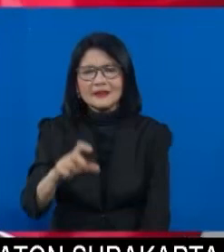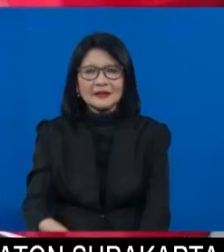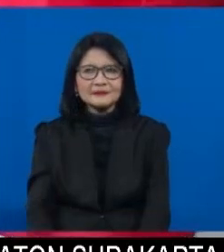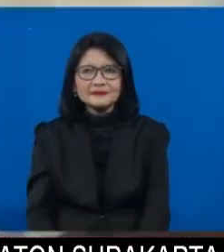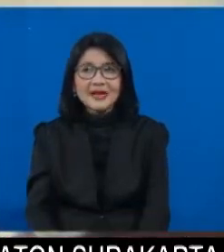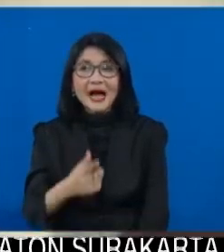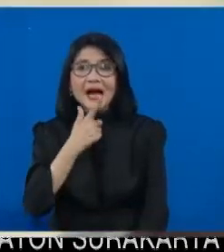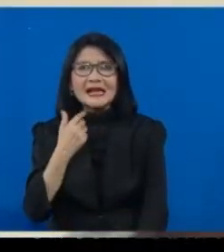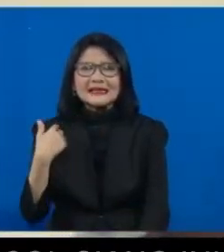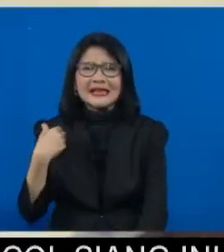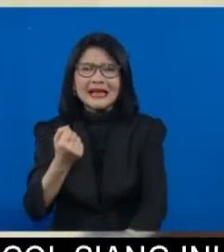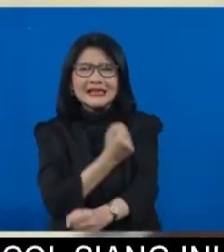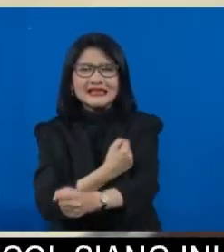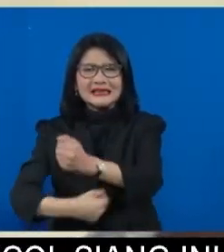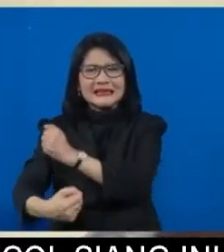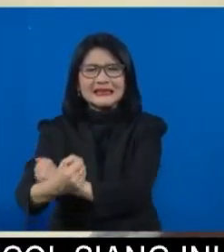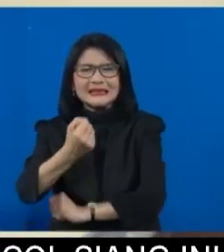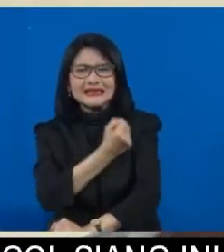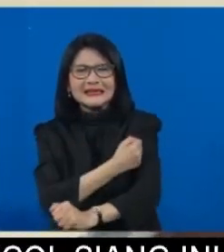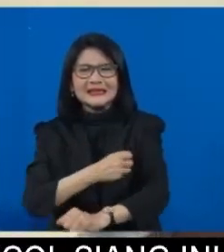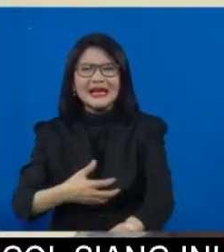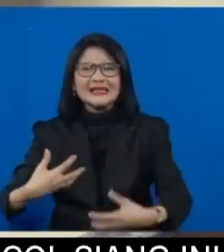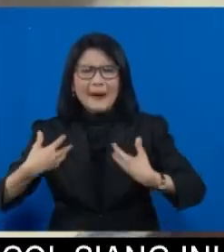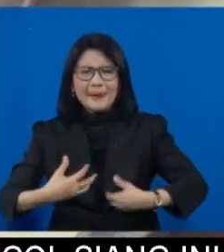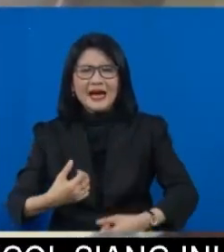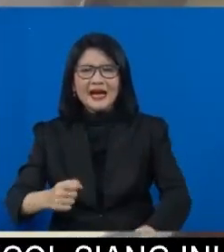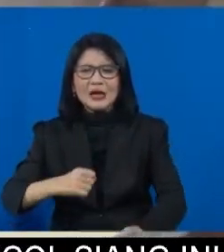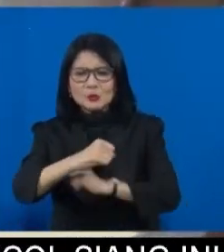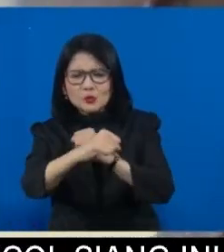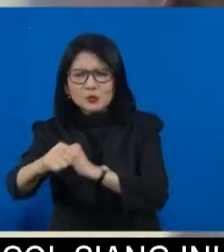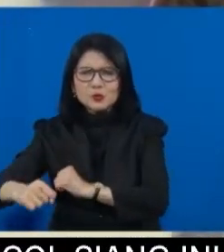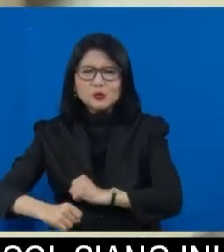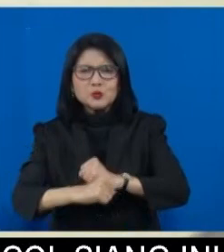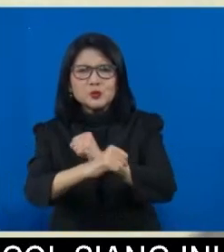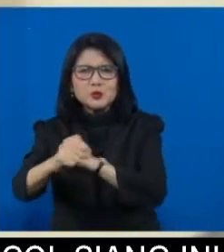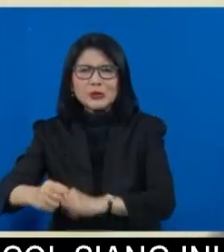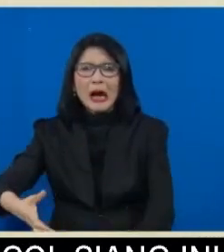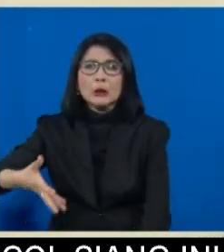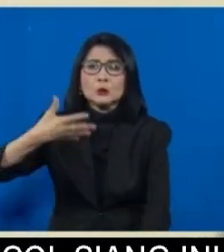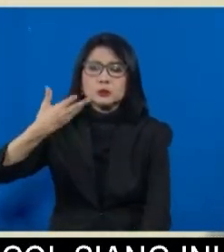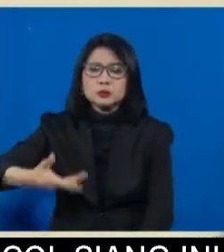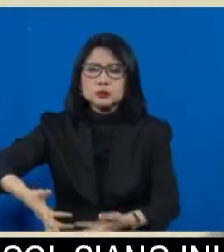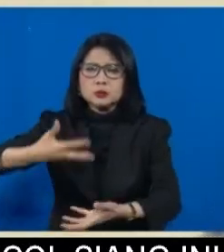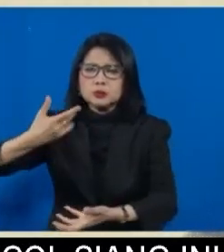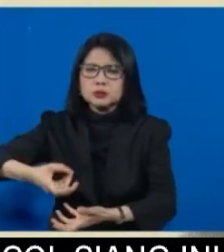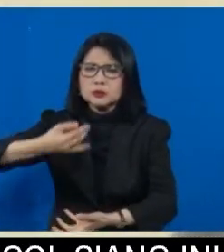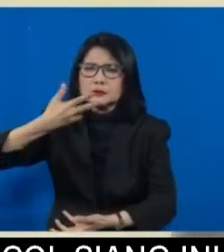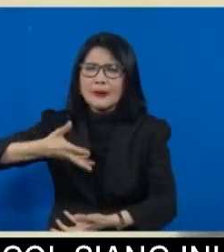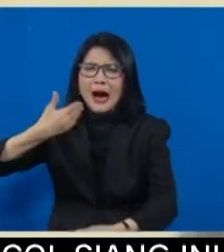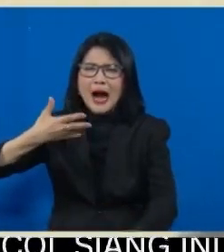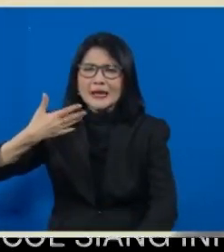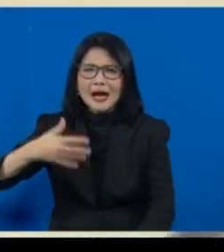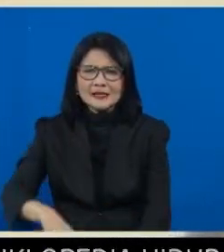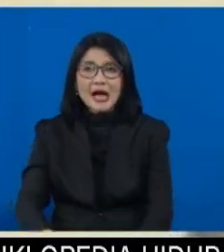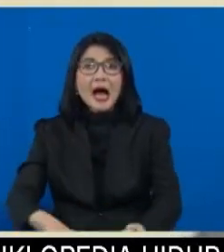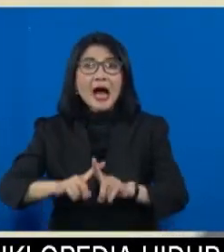Rasanya tangan saya sudah pegal nih karena terus-terusan mengaduk adonan. Ditambah lagi udara panas dari uap di wajan ini.